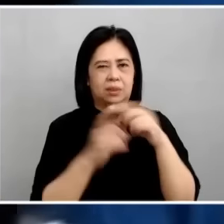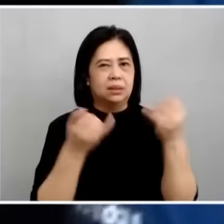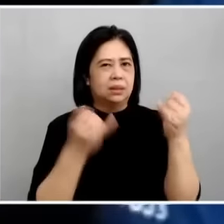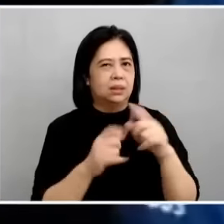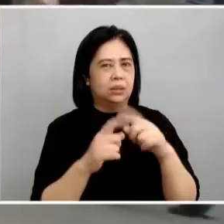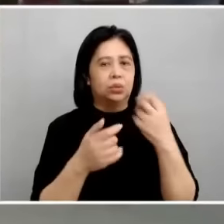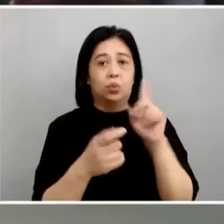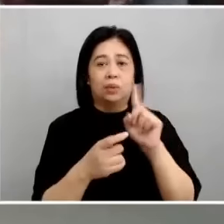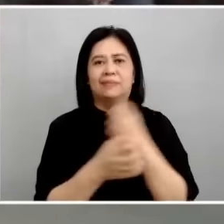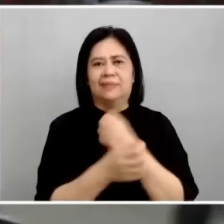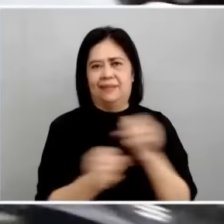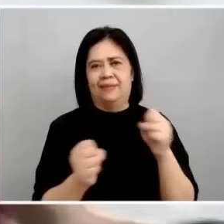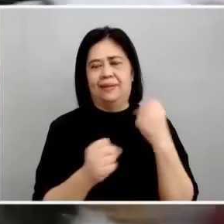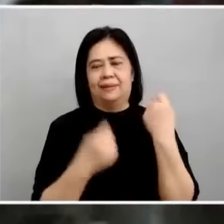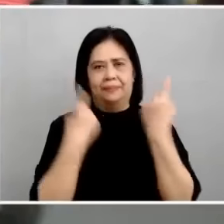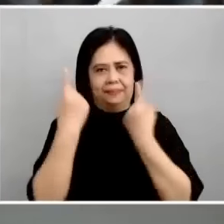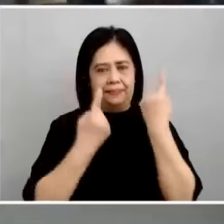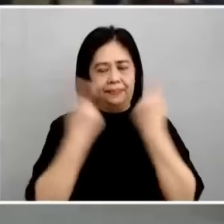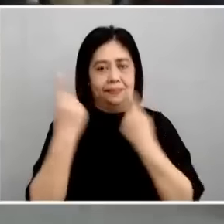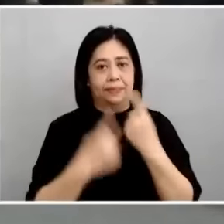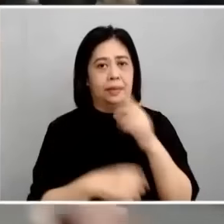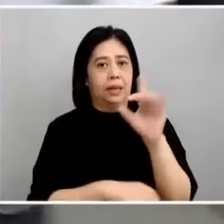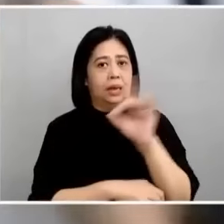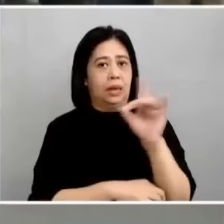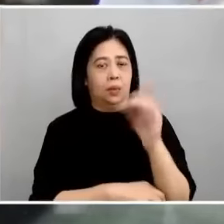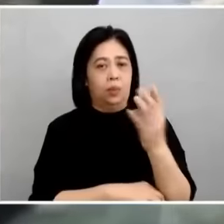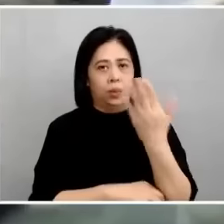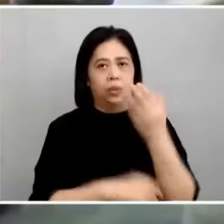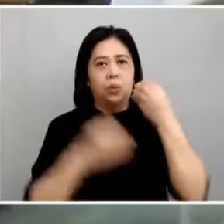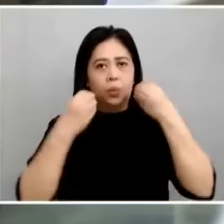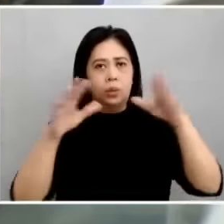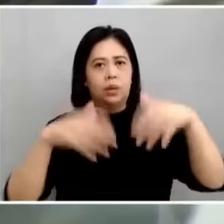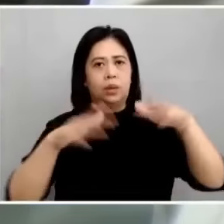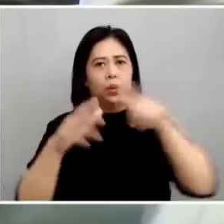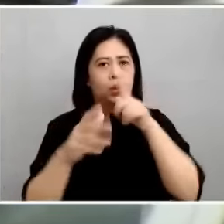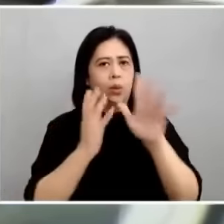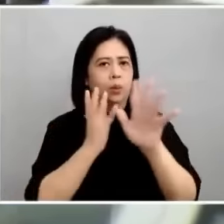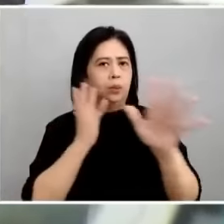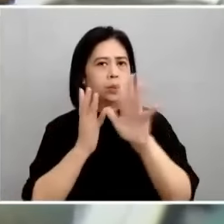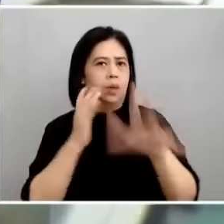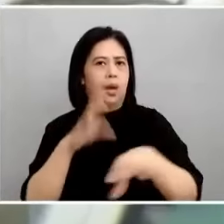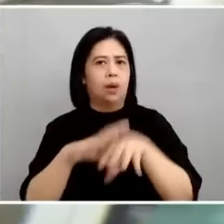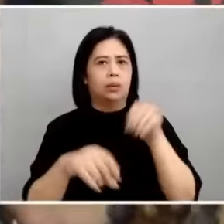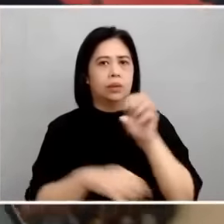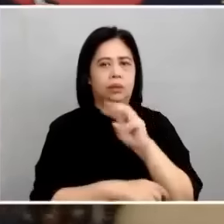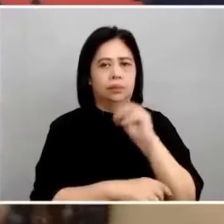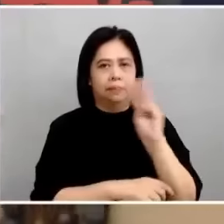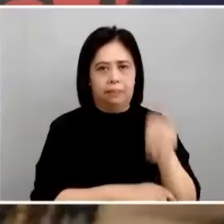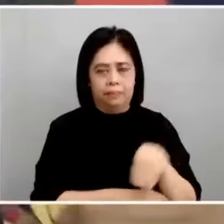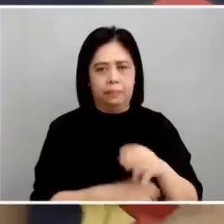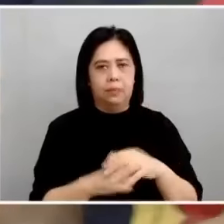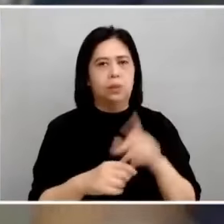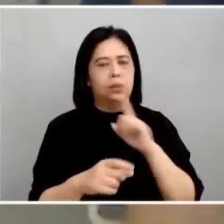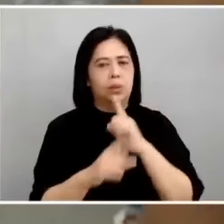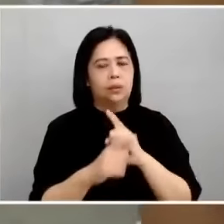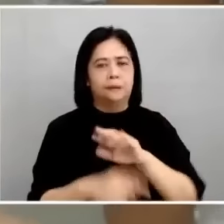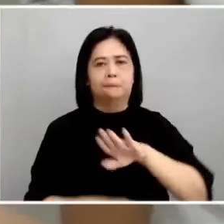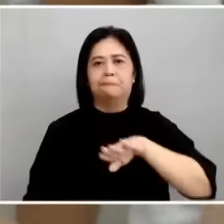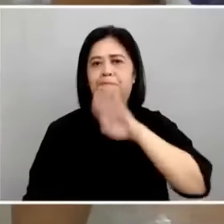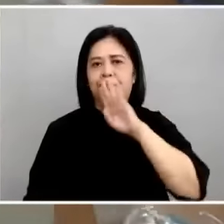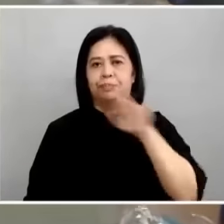seguridad. Bandang alas 8 naman, pinauwi na rin ang mga nakapila sa labas ng SM Manila. Labis itong ikinadismaya